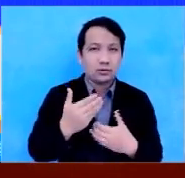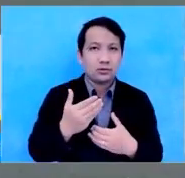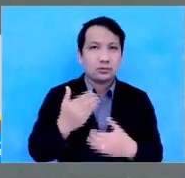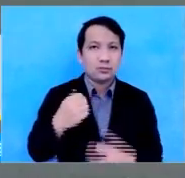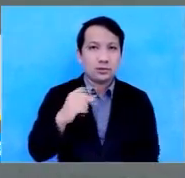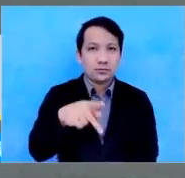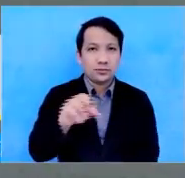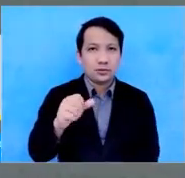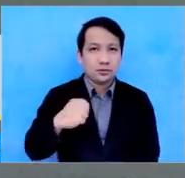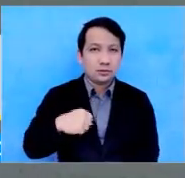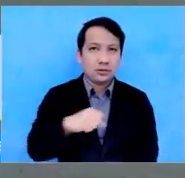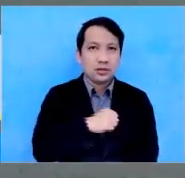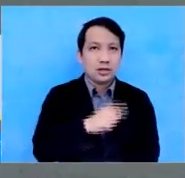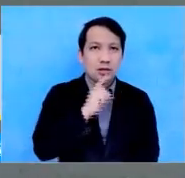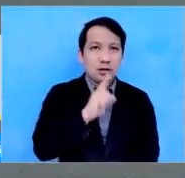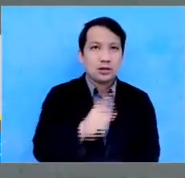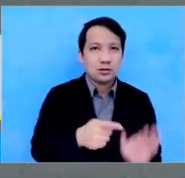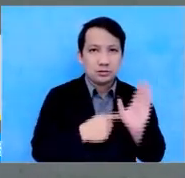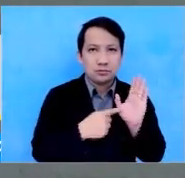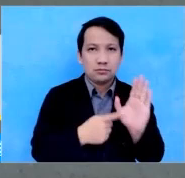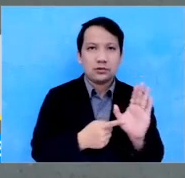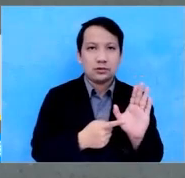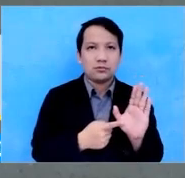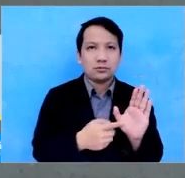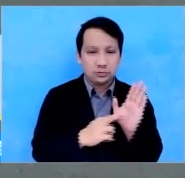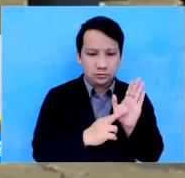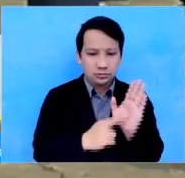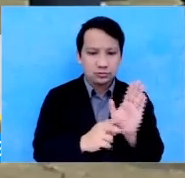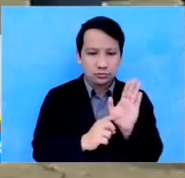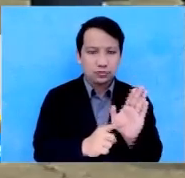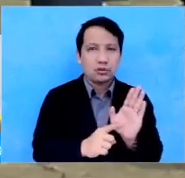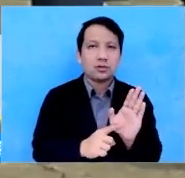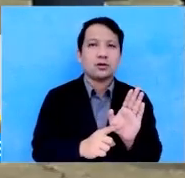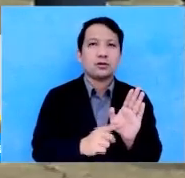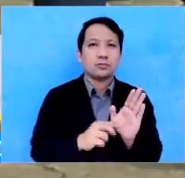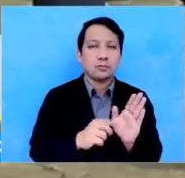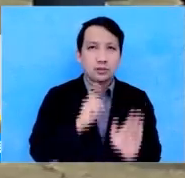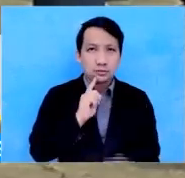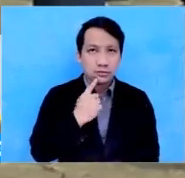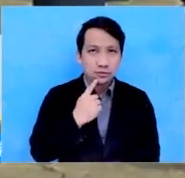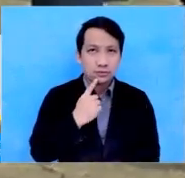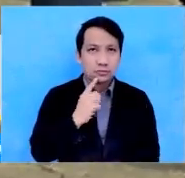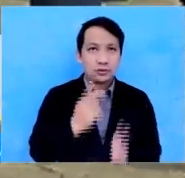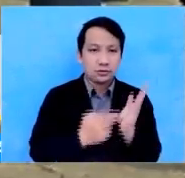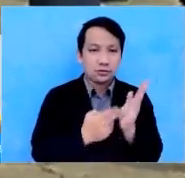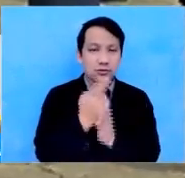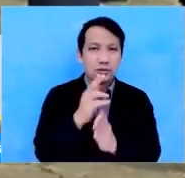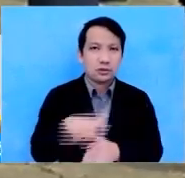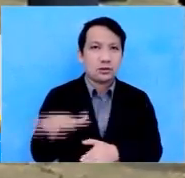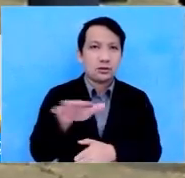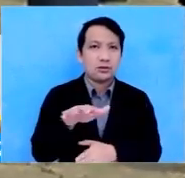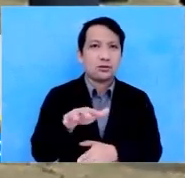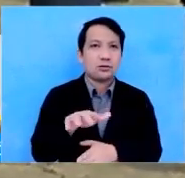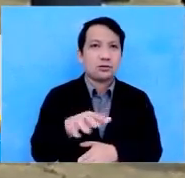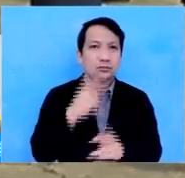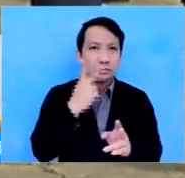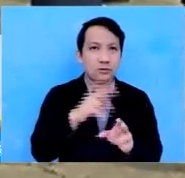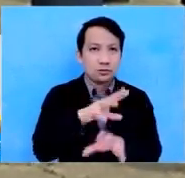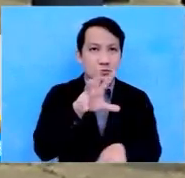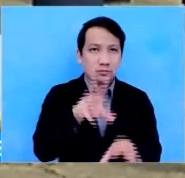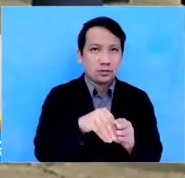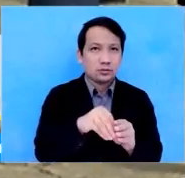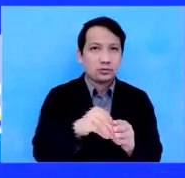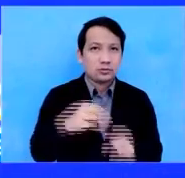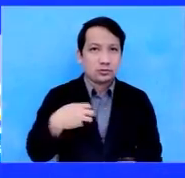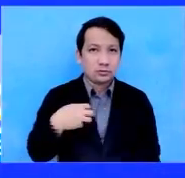PNP. Pero aniya, may papakita agad nito na seryoso at tapat sa tungkulin ang mga makikiisang pulis. We